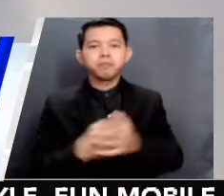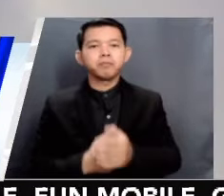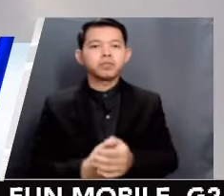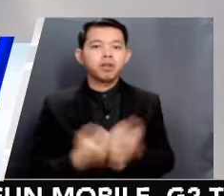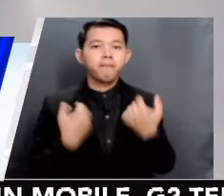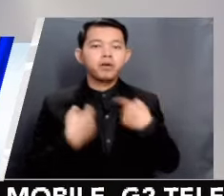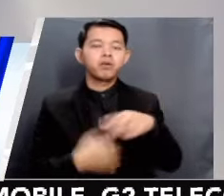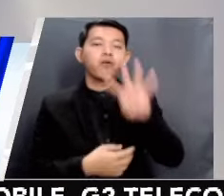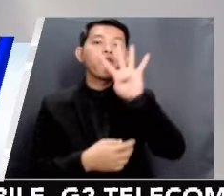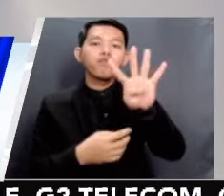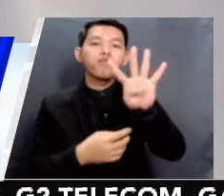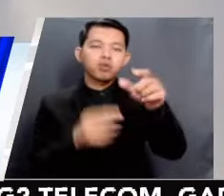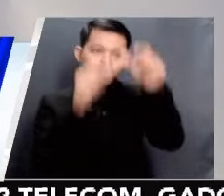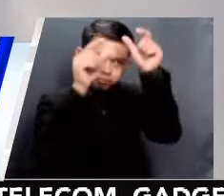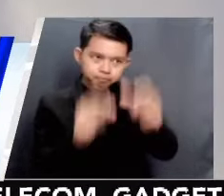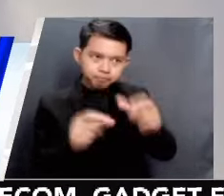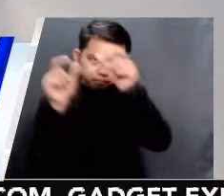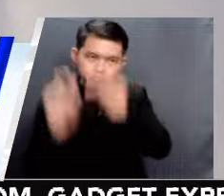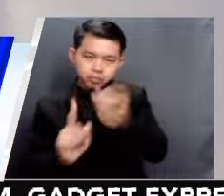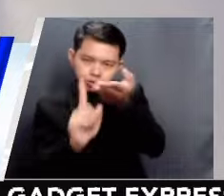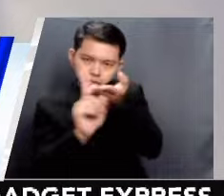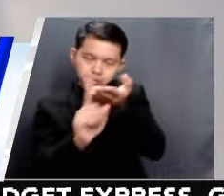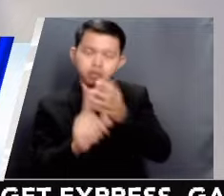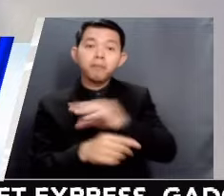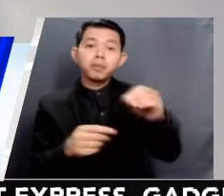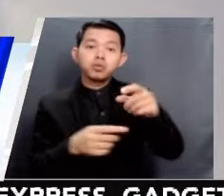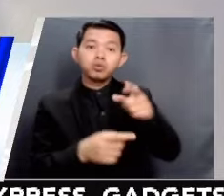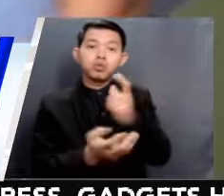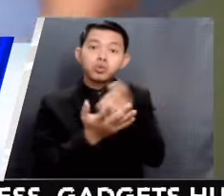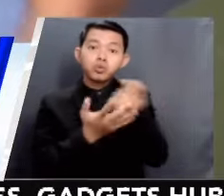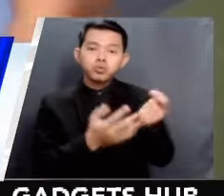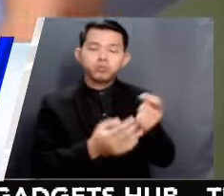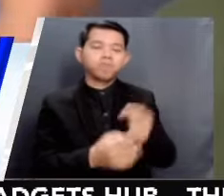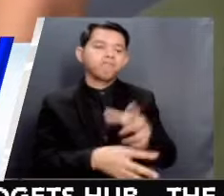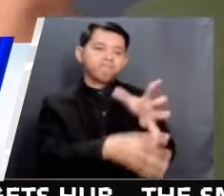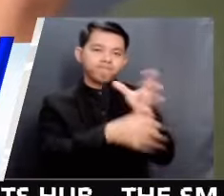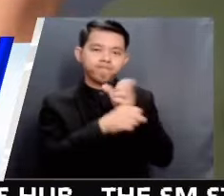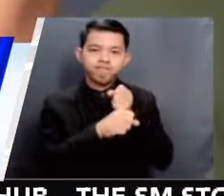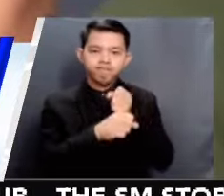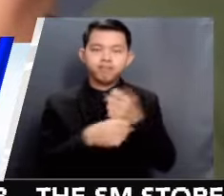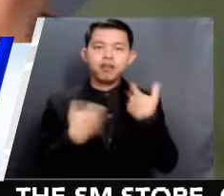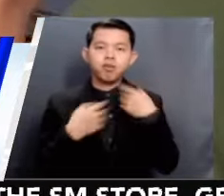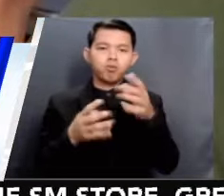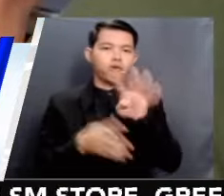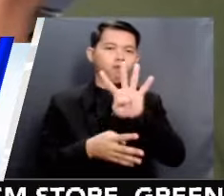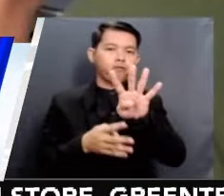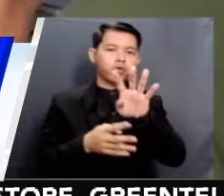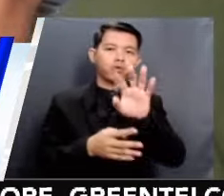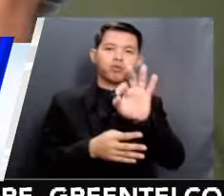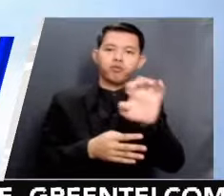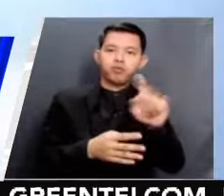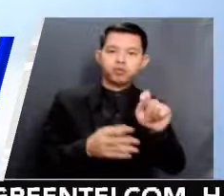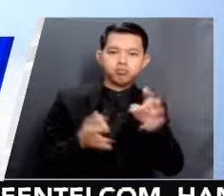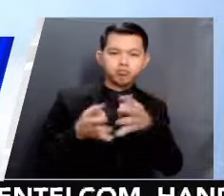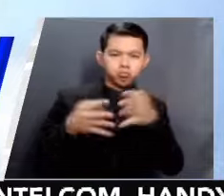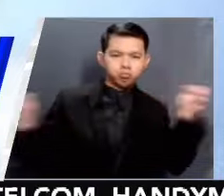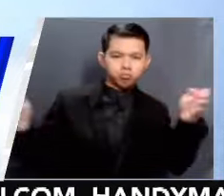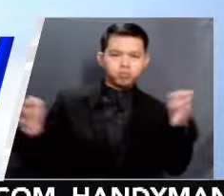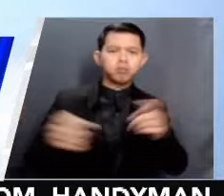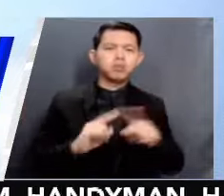Nabawi rin ang ginamit nilang panglagari na nasa 4 pulgada ang haba. Iniimbisigahan pa raw ng pulisya kung paano ito naipasok sa